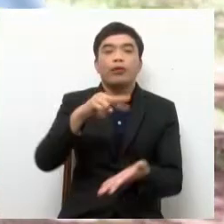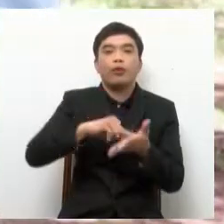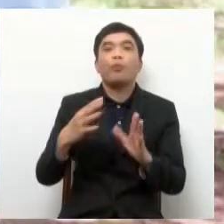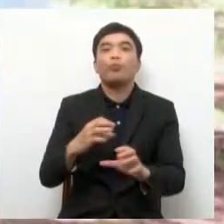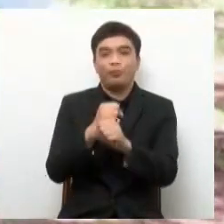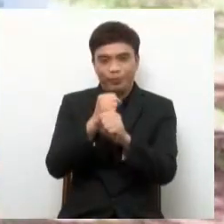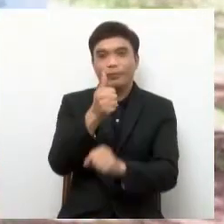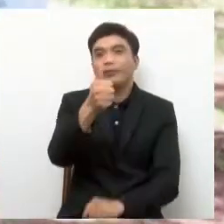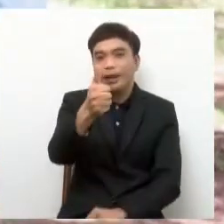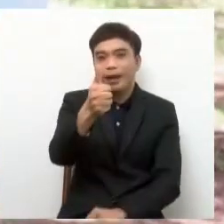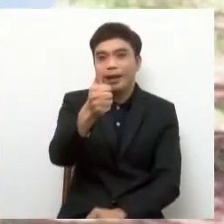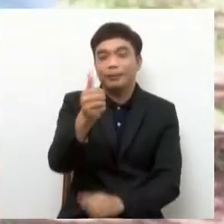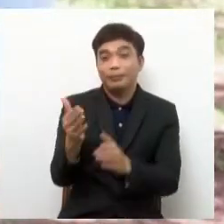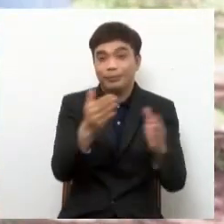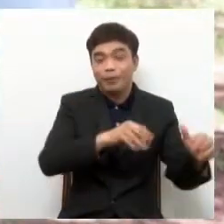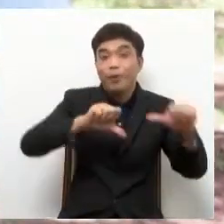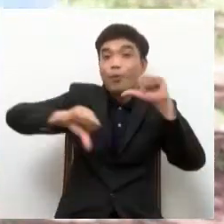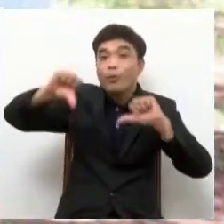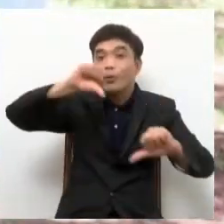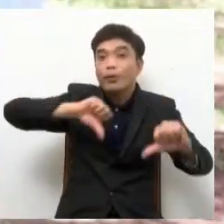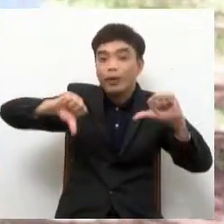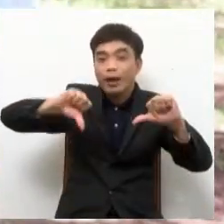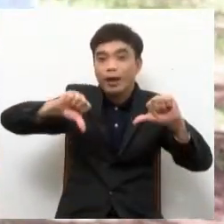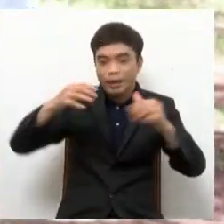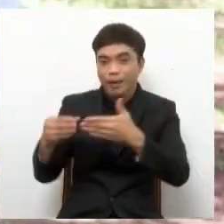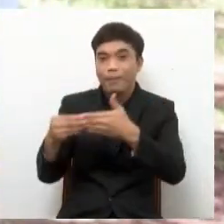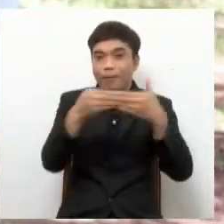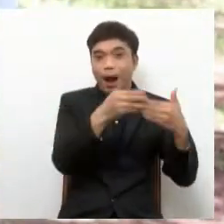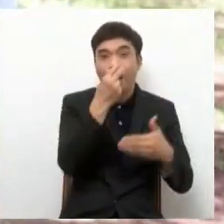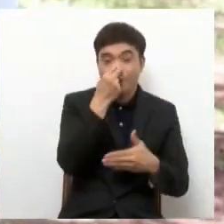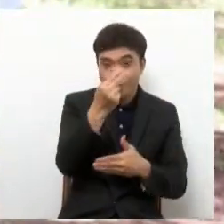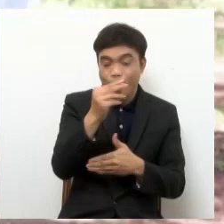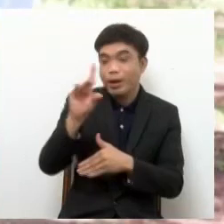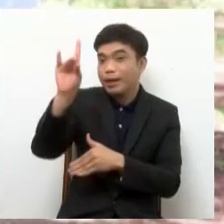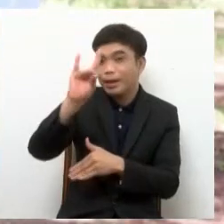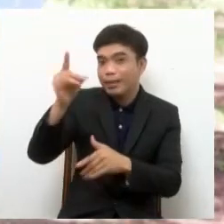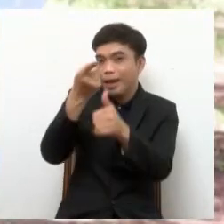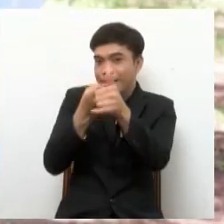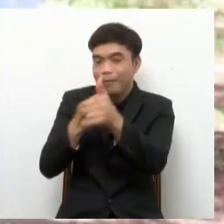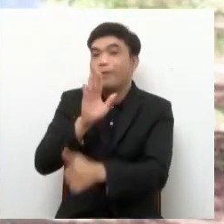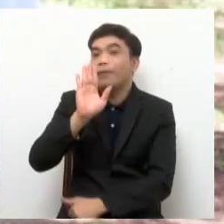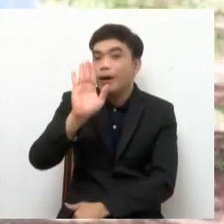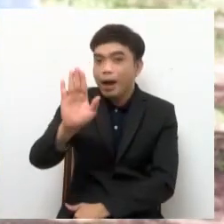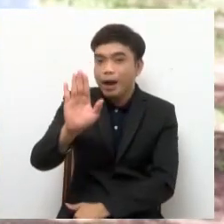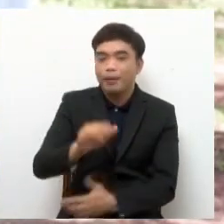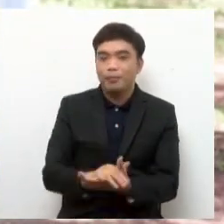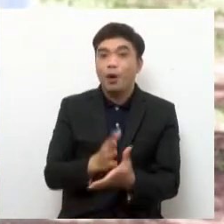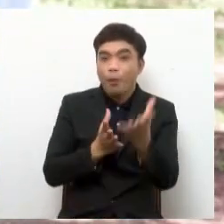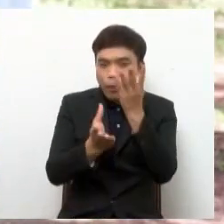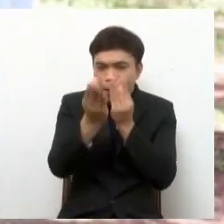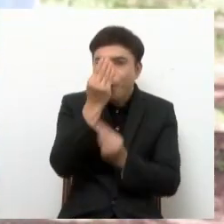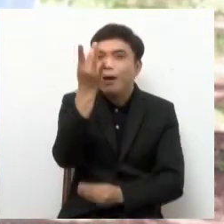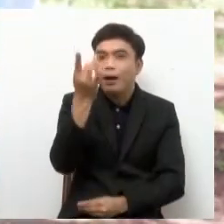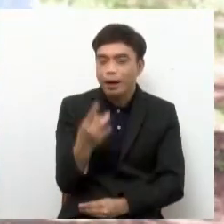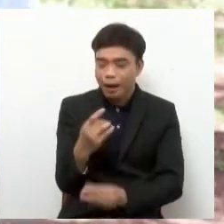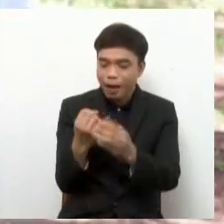ำหรับรายวิชาวิทยาศาสตร์นะคะเราก็ได้พานักเรียนมาเรียนรู้ที่เขตห้ามล่าสัตว์ป่าป่าเขาภูหลวงเรียนรู้เกี่ยวกับการเจริญเ